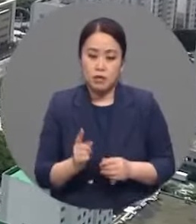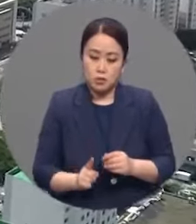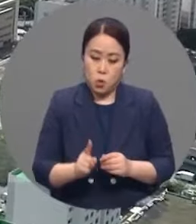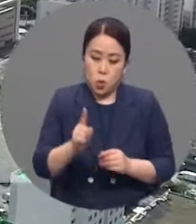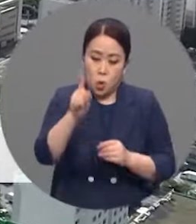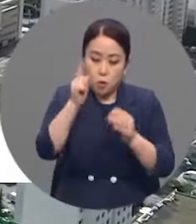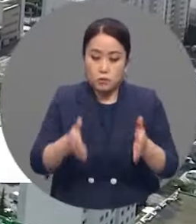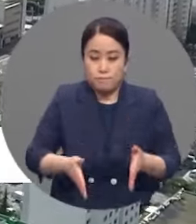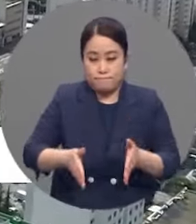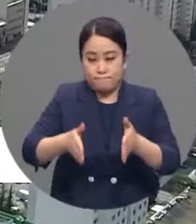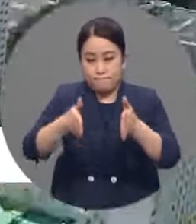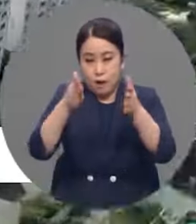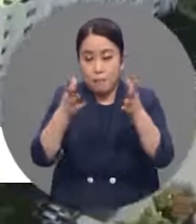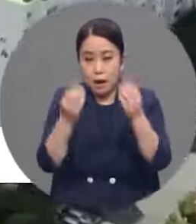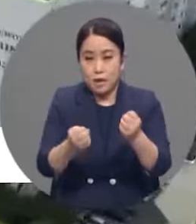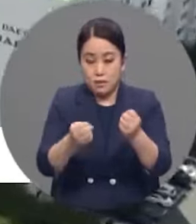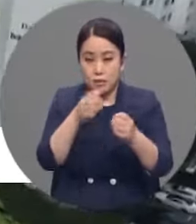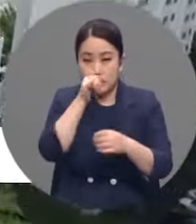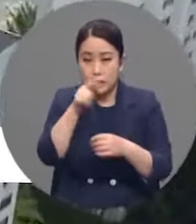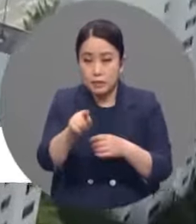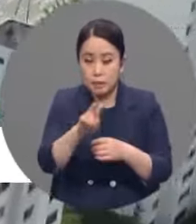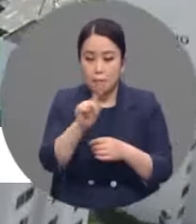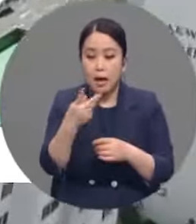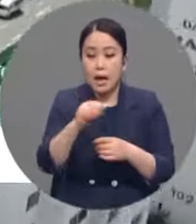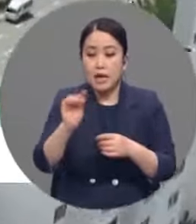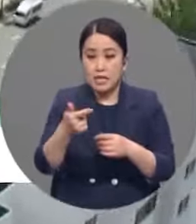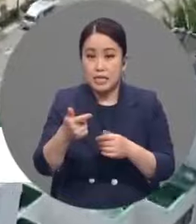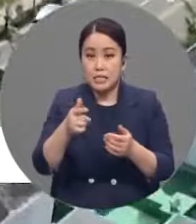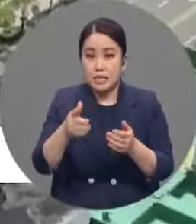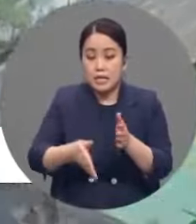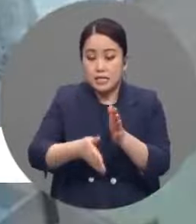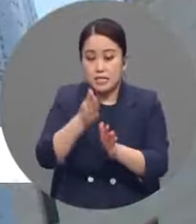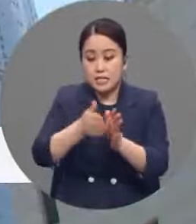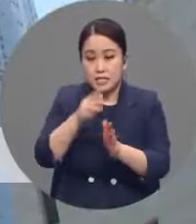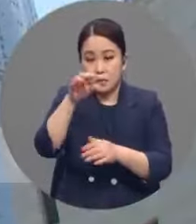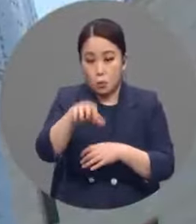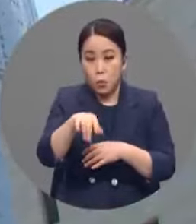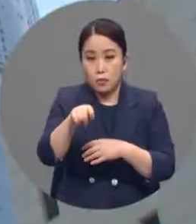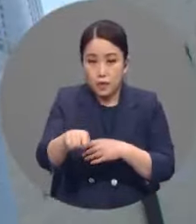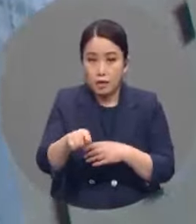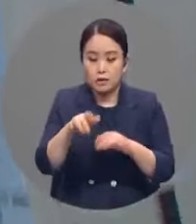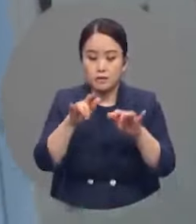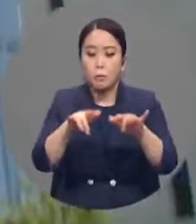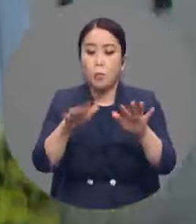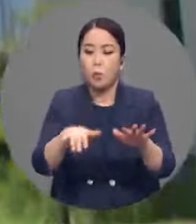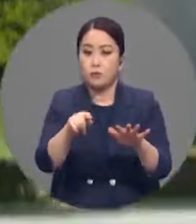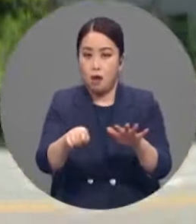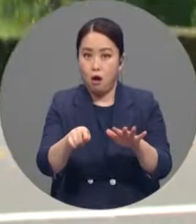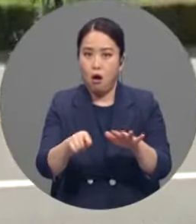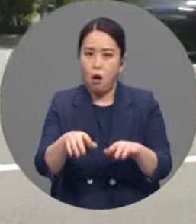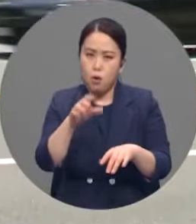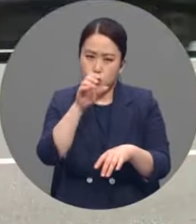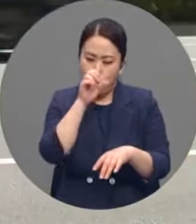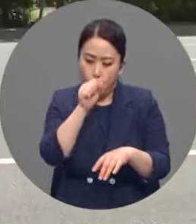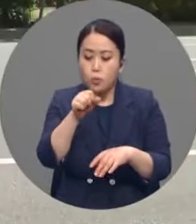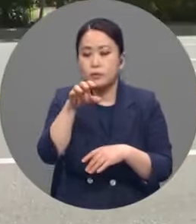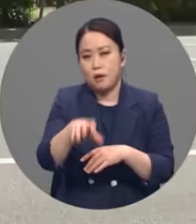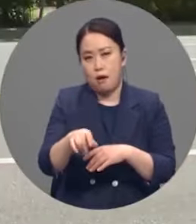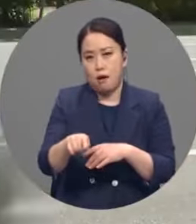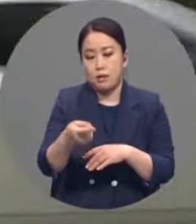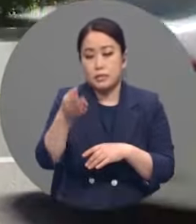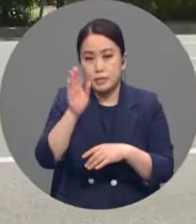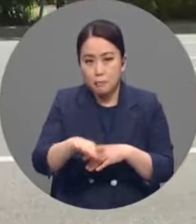초고층 빌딩이 밀집한 마린시티 한가운데 자리 잡은 공터. 입지 좋은 금싸라기 땅이지만 지구단위